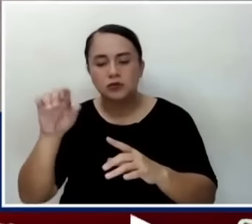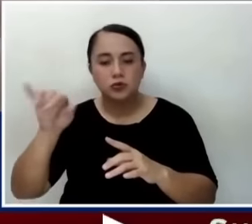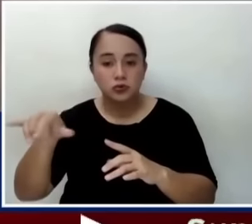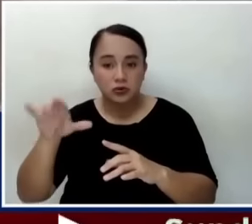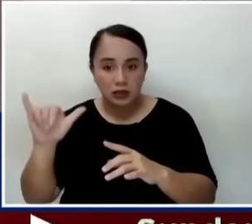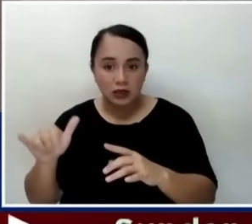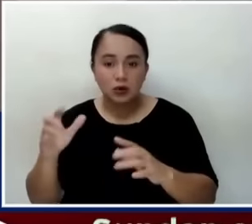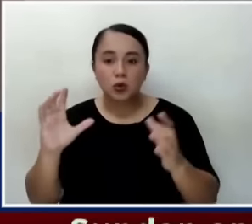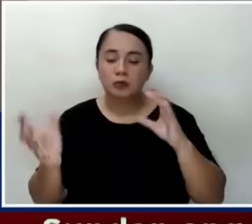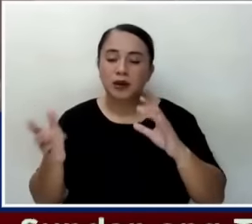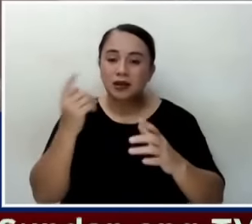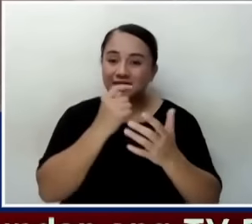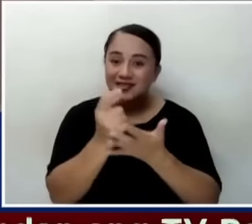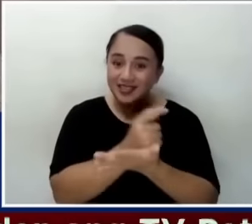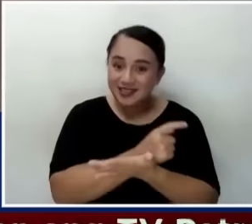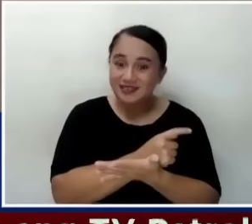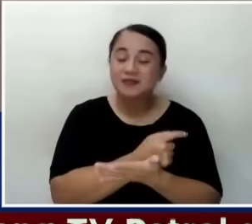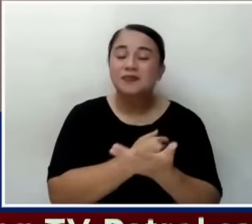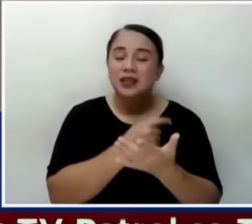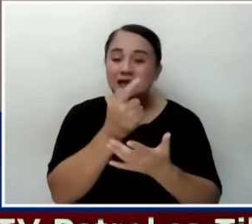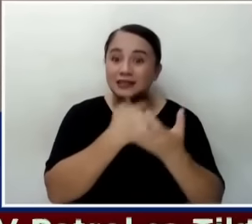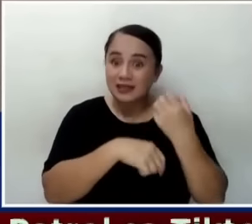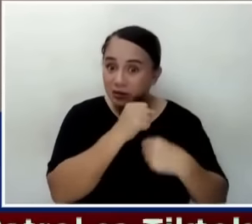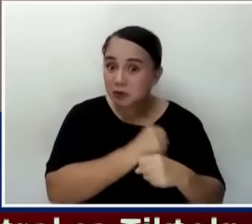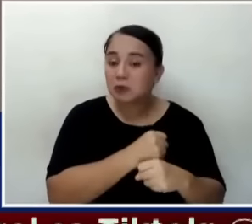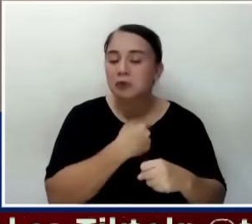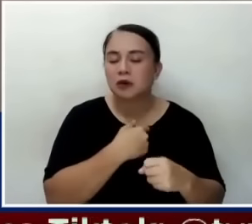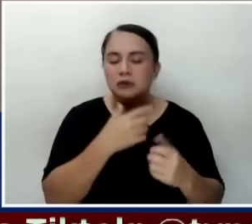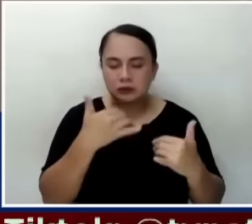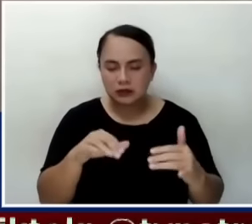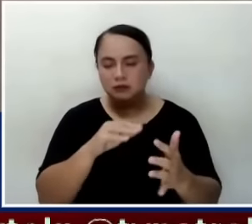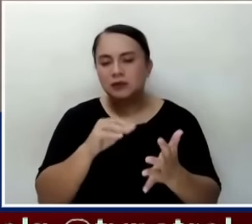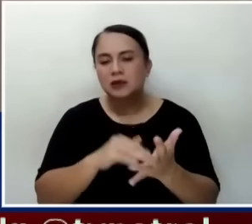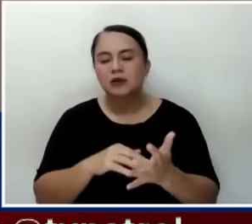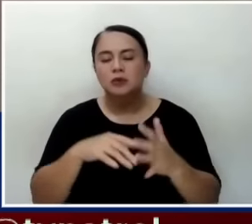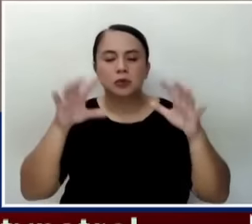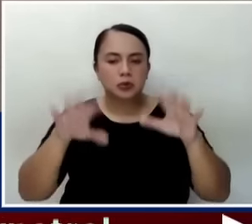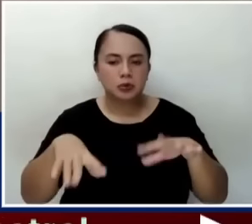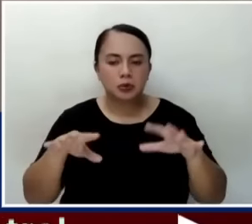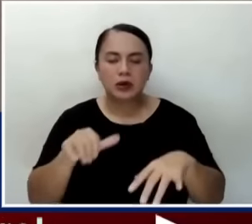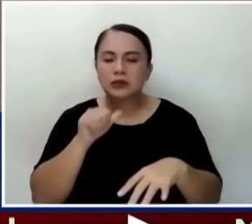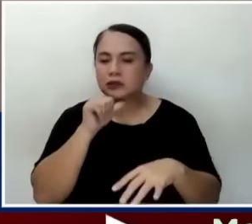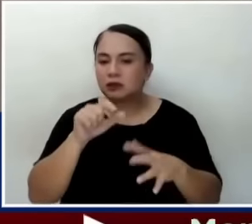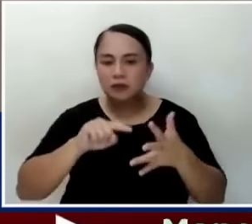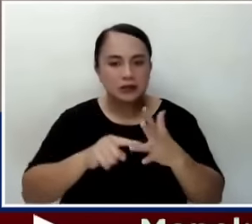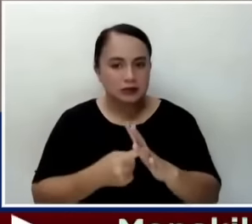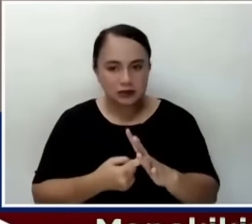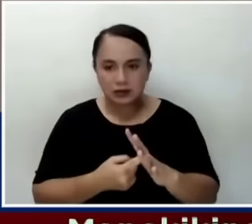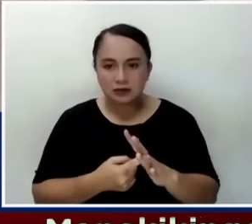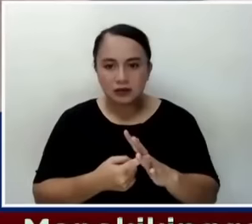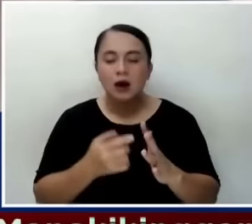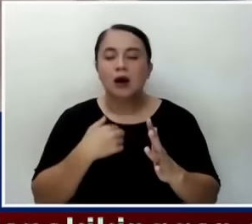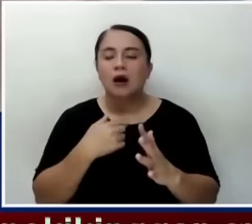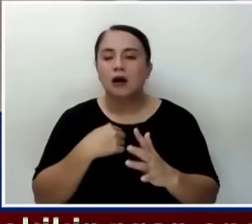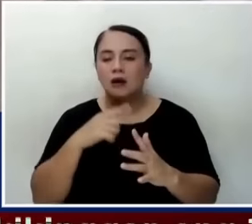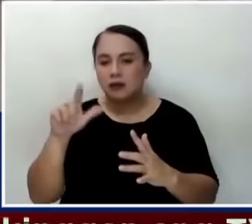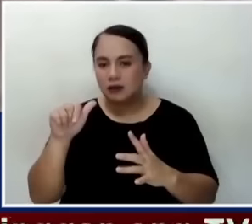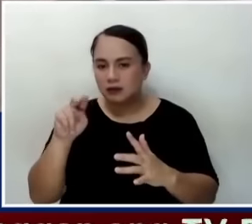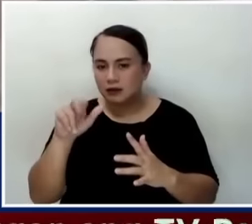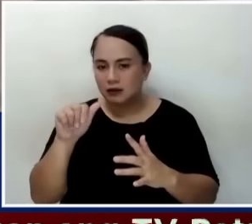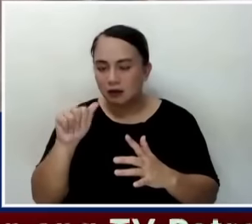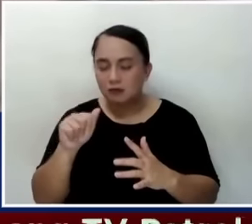kumpara noong nakaraang taon, nasa kalagitnaan pa lang ng tag-ulan at hindi pa nagsisimula ang La Niña, kaya may banta pa rin ng